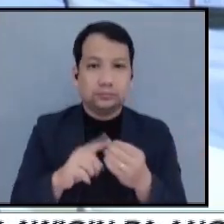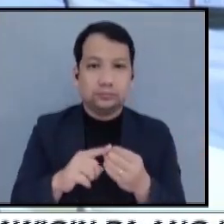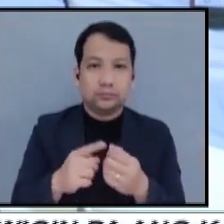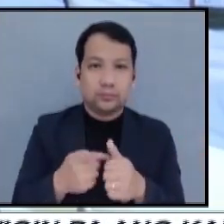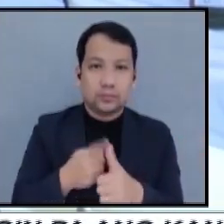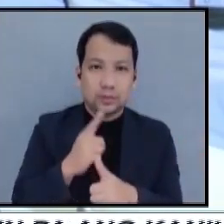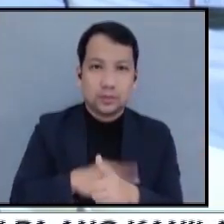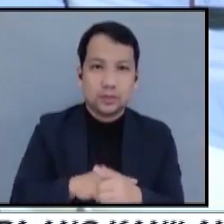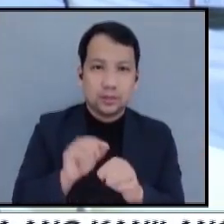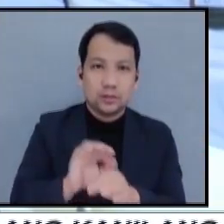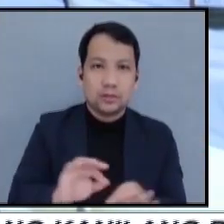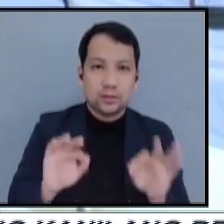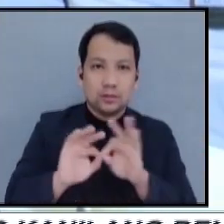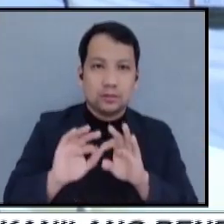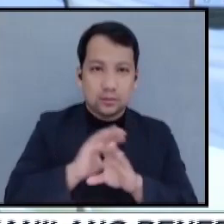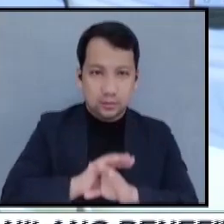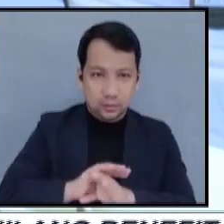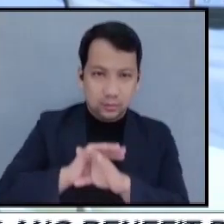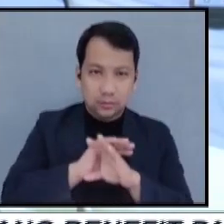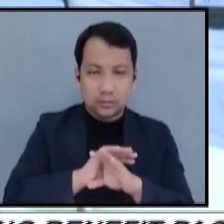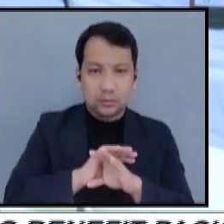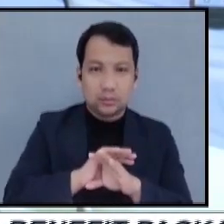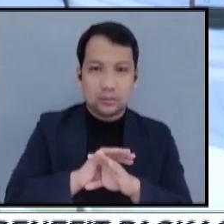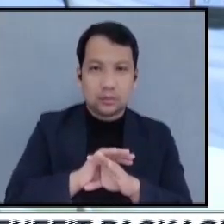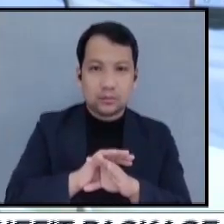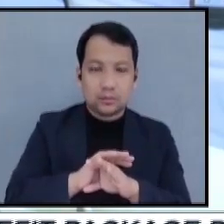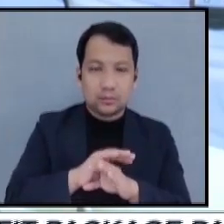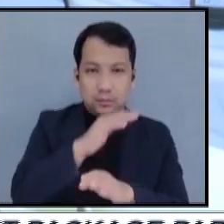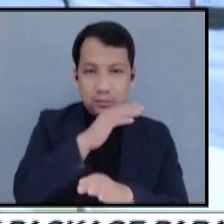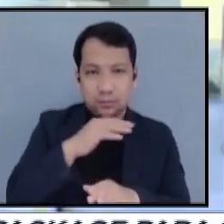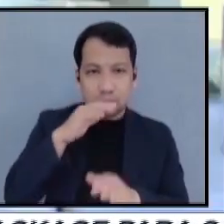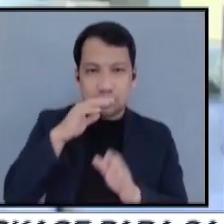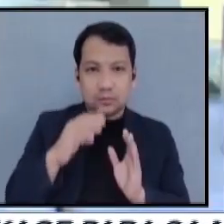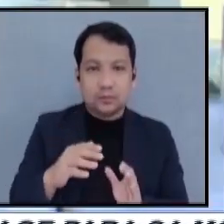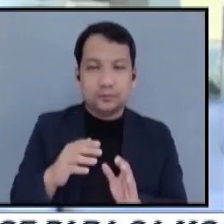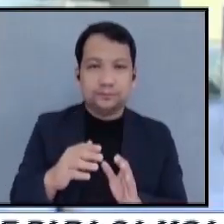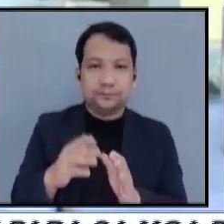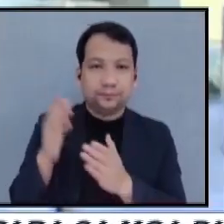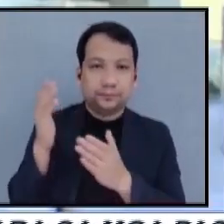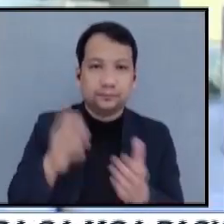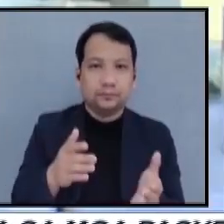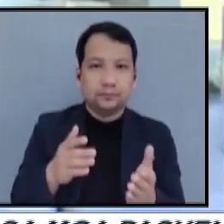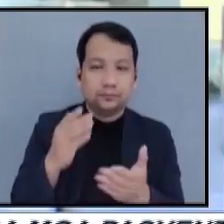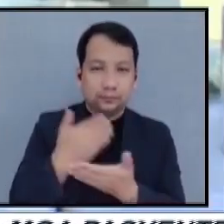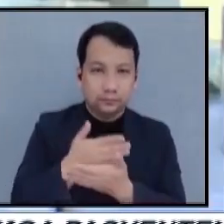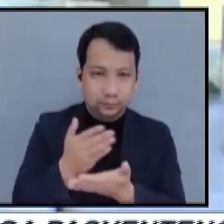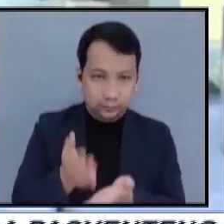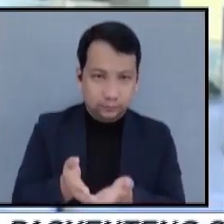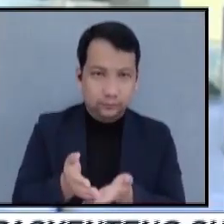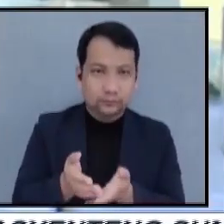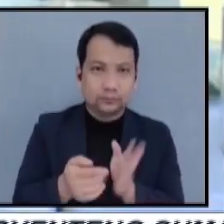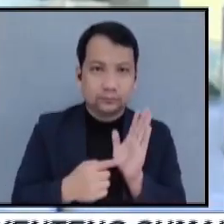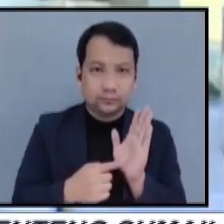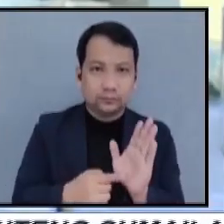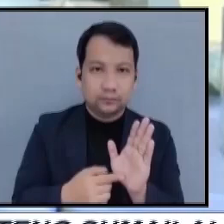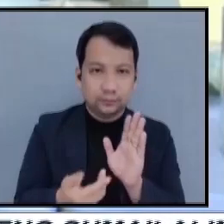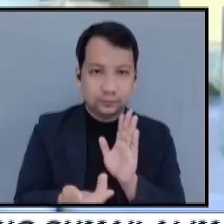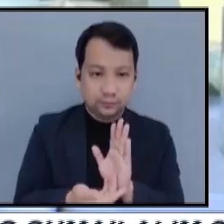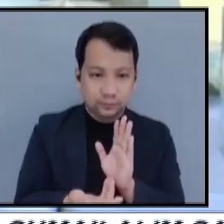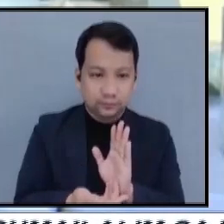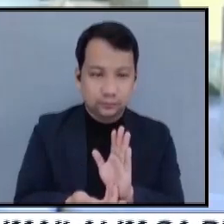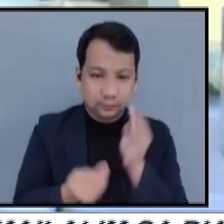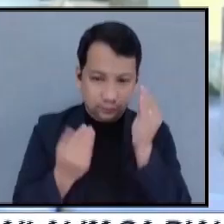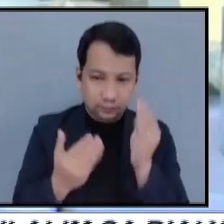kinakalinga ang sektor na agrikultura sa paglalagay ng pondo sa patunay na seryoso si